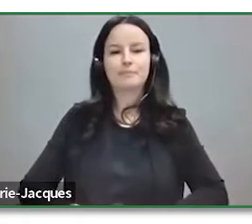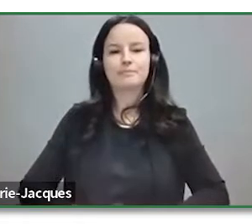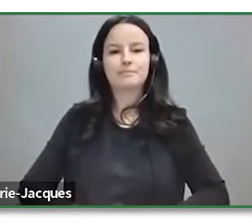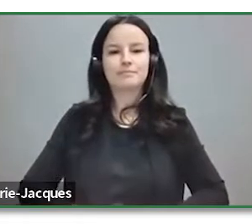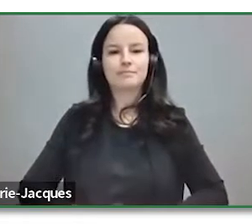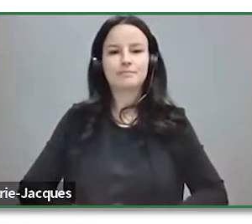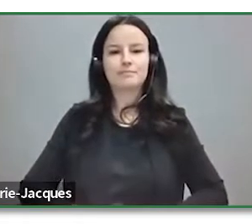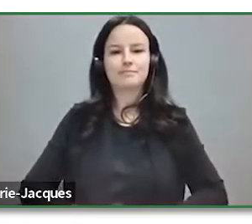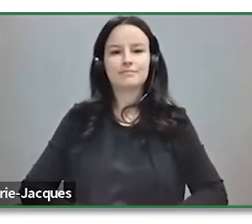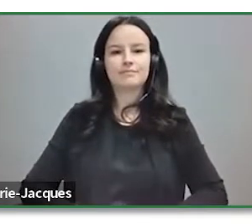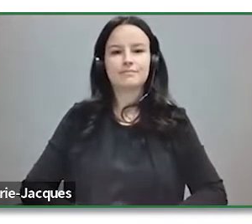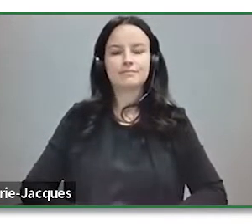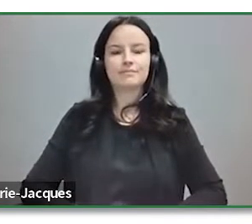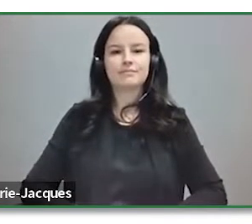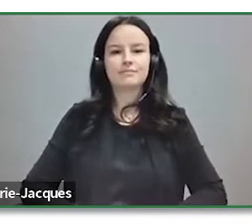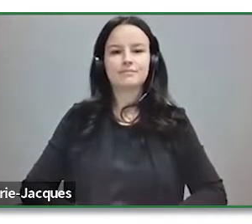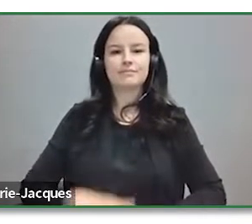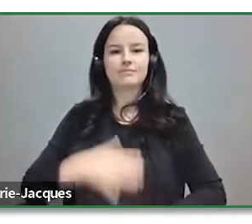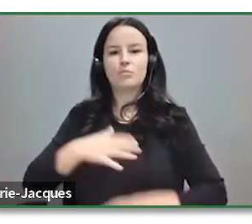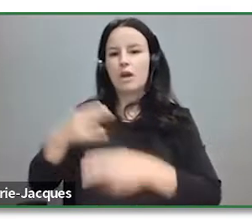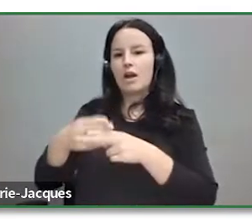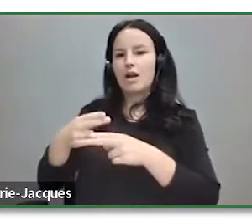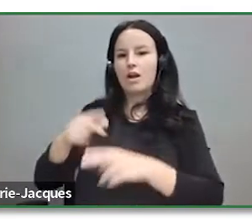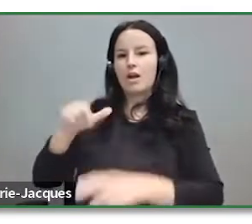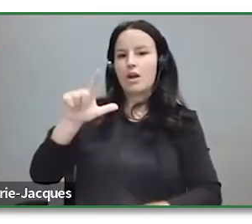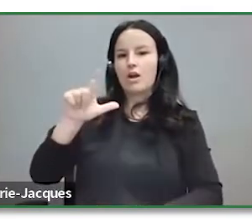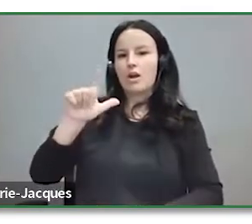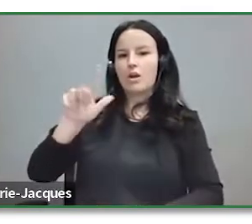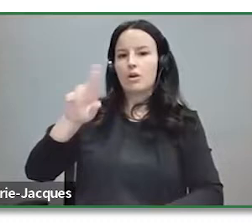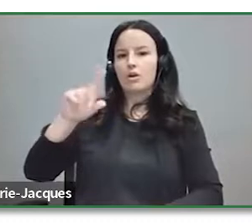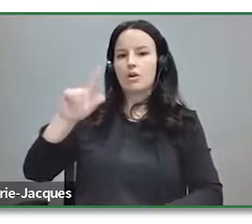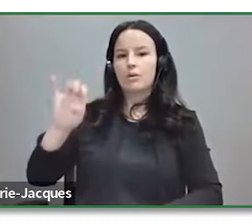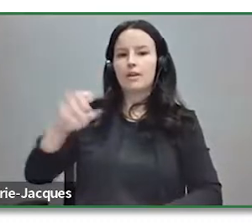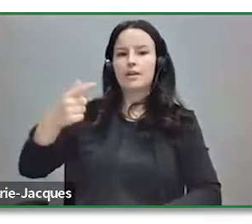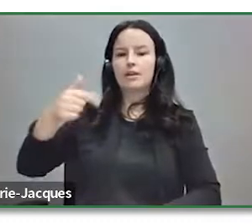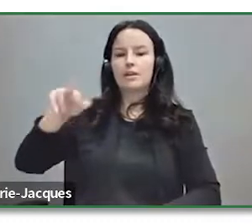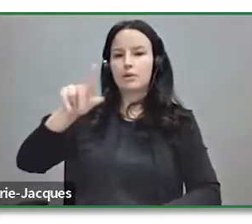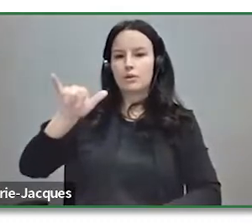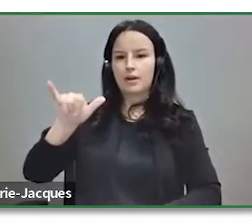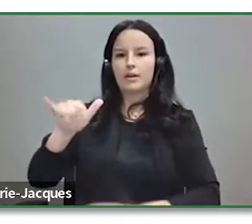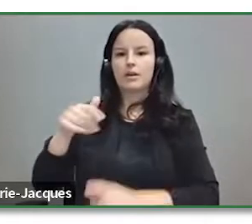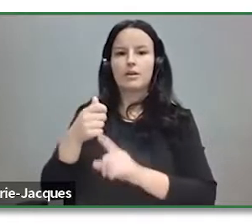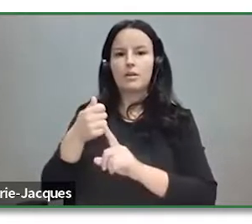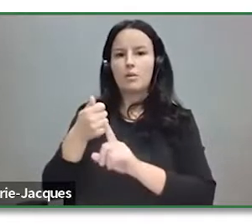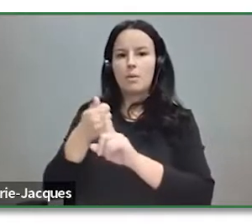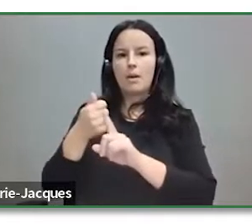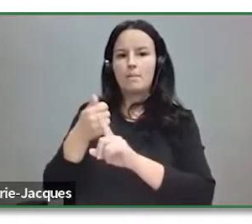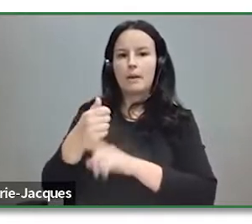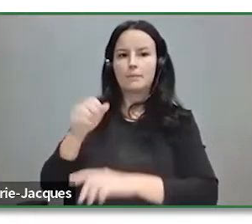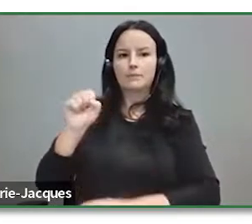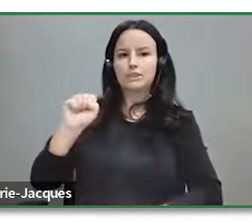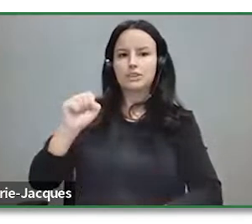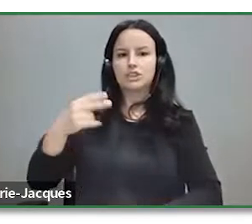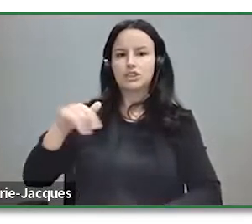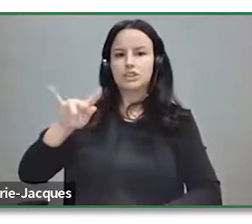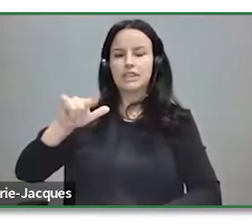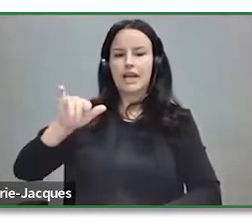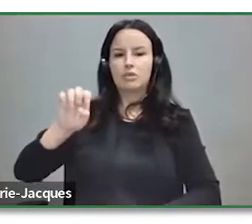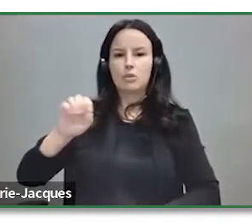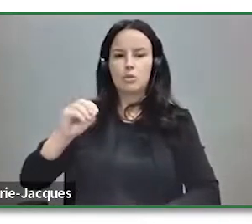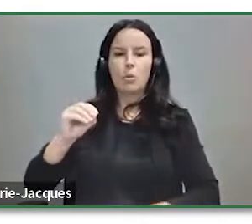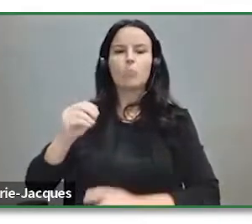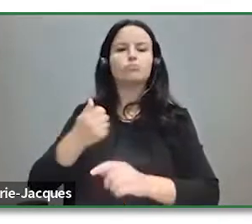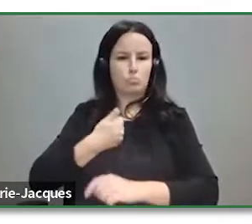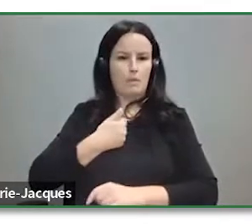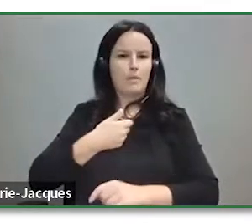Je suis Laurie Gray. Je suis Chicano, également d'âge de la retraite.